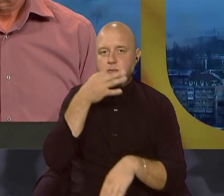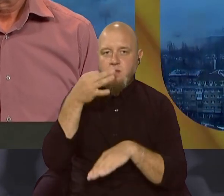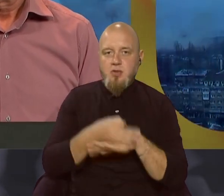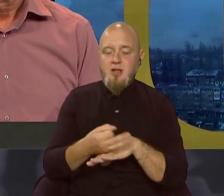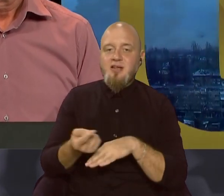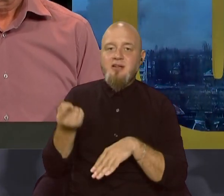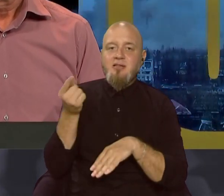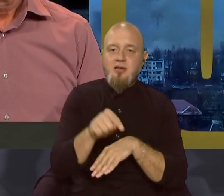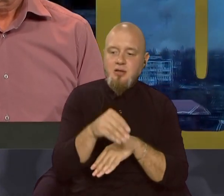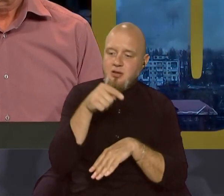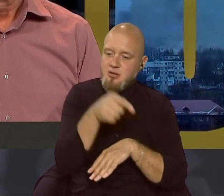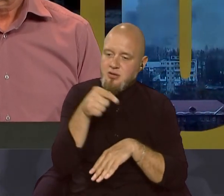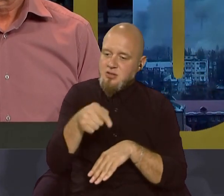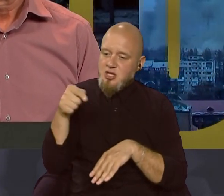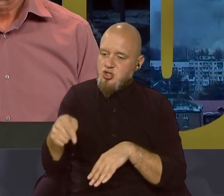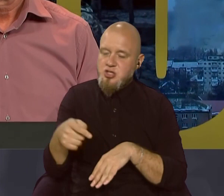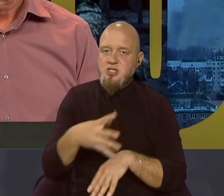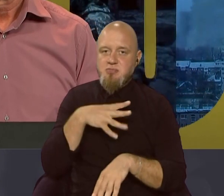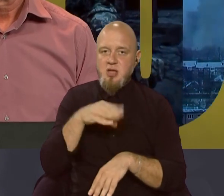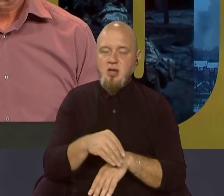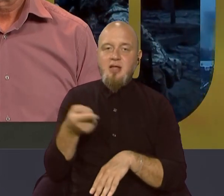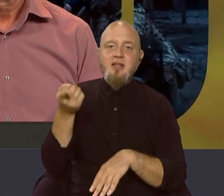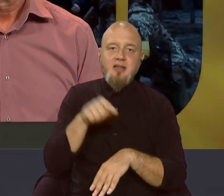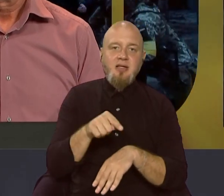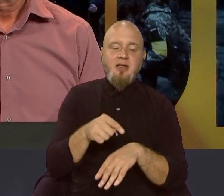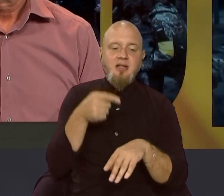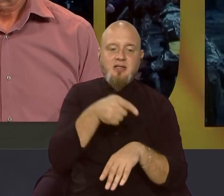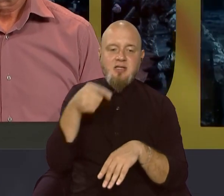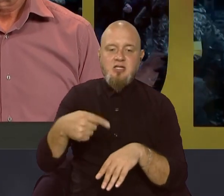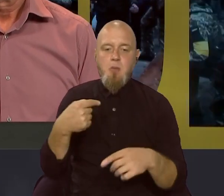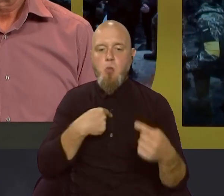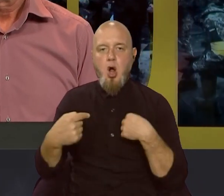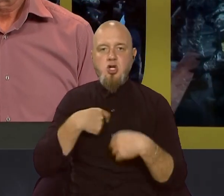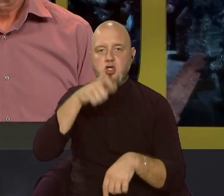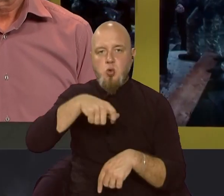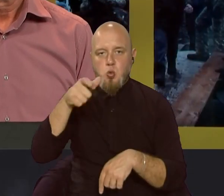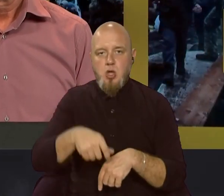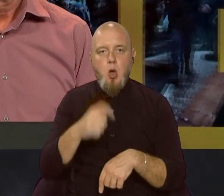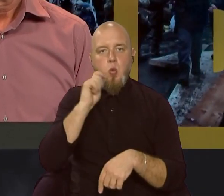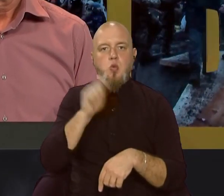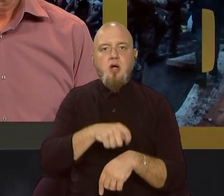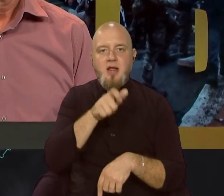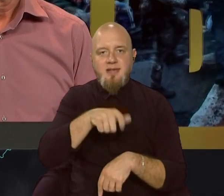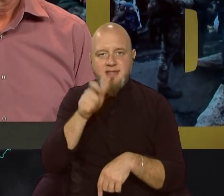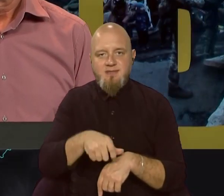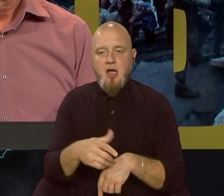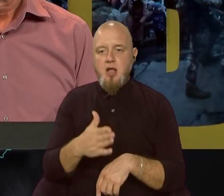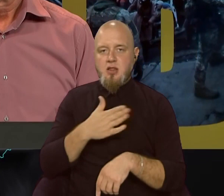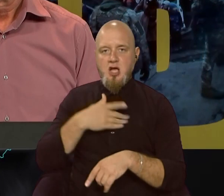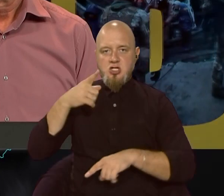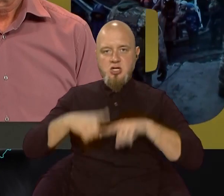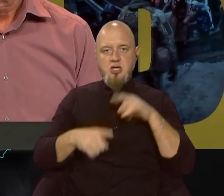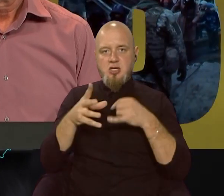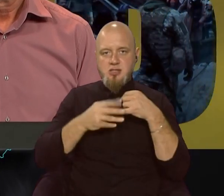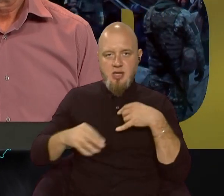тих тисячі смертей і тих тисячі покалічених людей, українців, нашій рідній